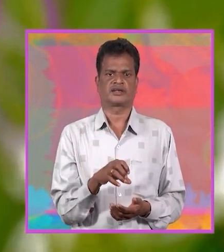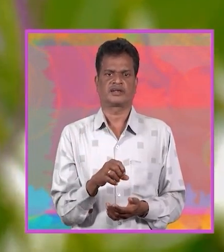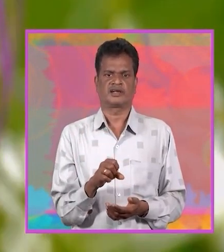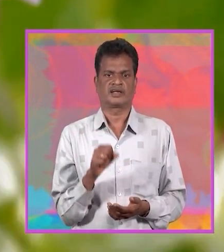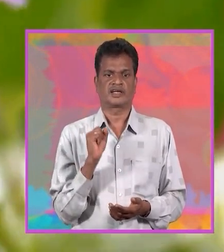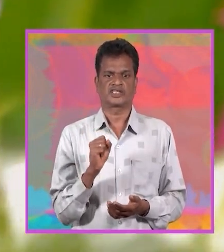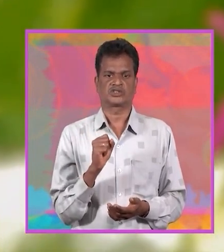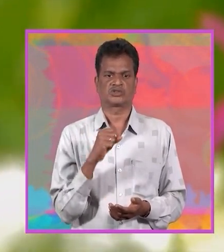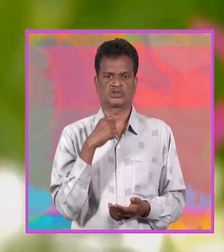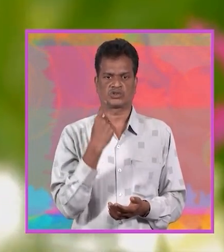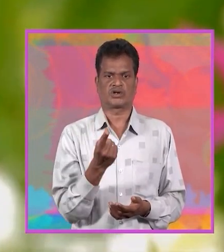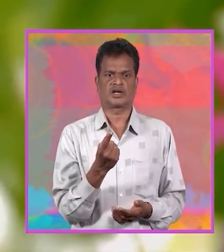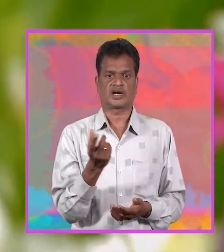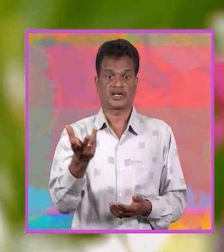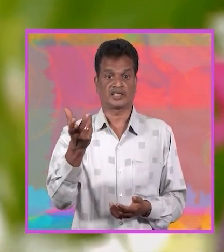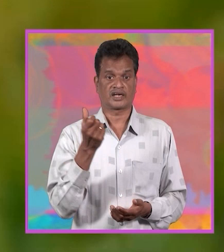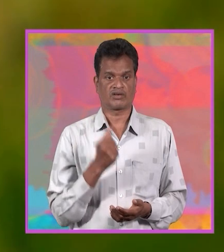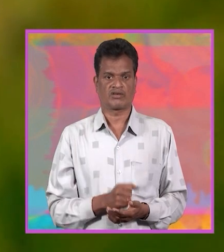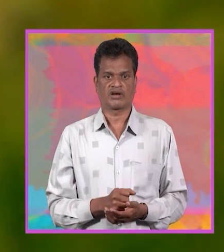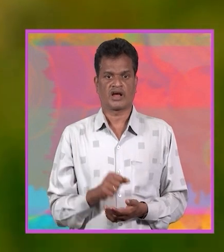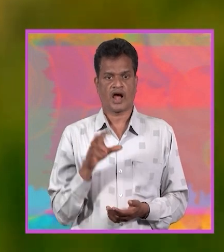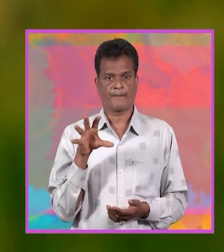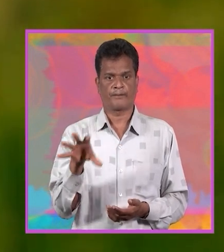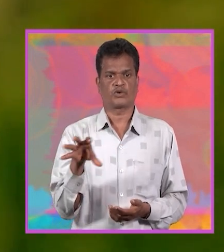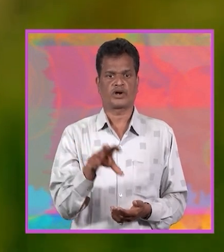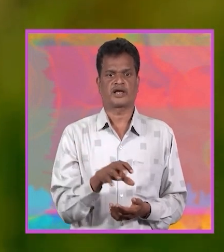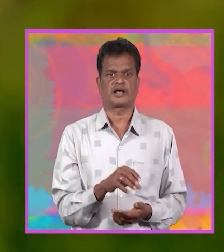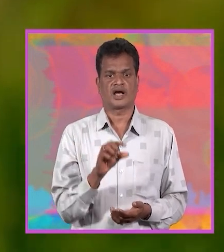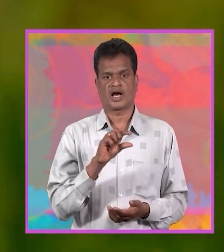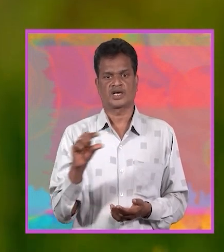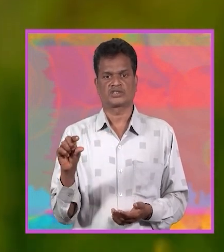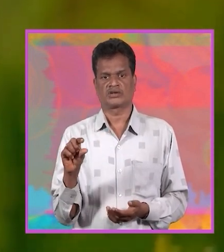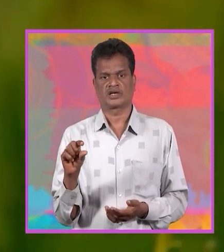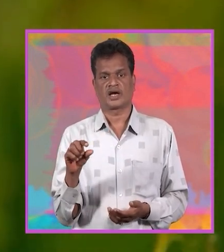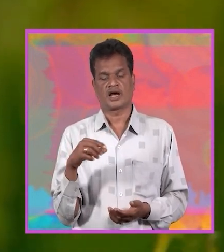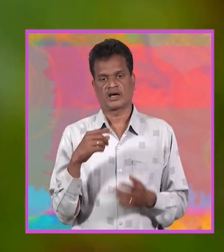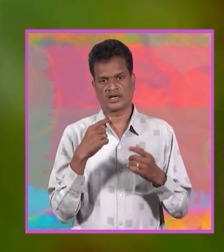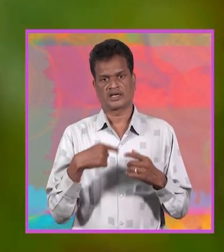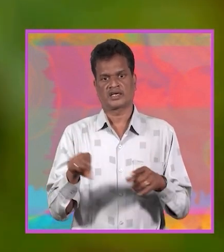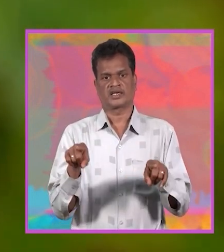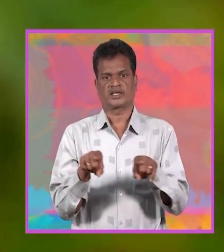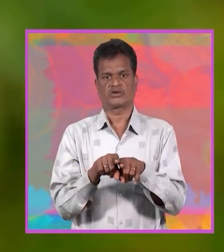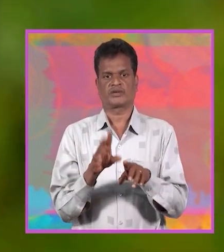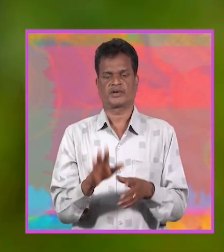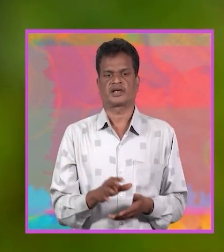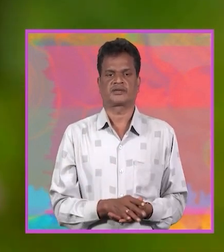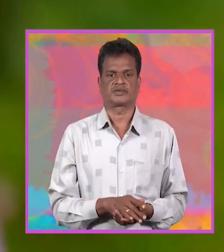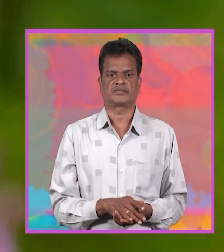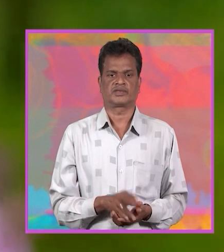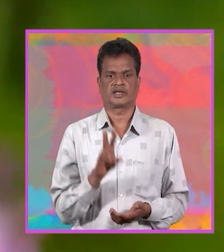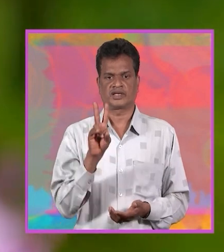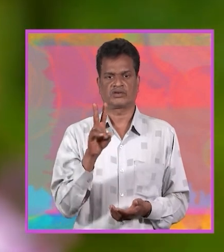எச்சொல்லாய் இட்டு அழைத்தார்களோ அப்பொருளை அச்சொல்லால் இட்டு அழைப்பதே இடுகுறி பெயர் எனப்படும். நம்